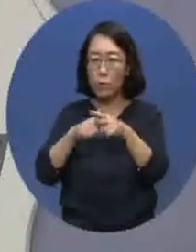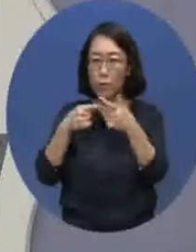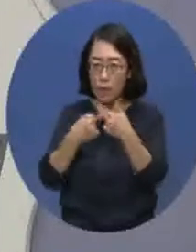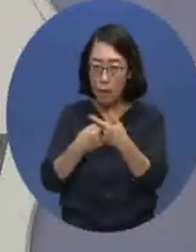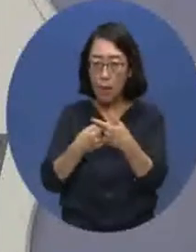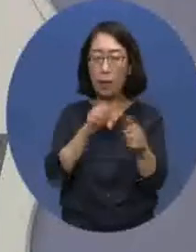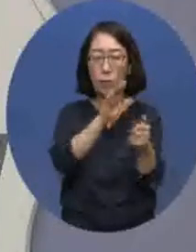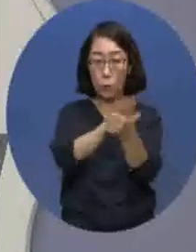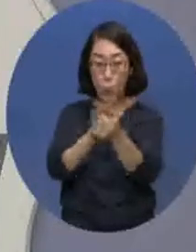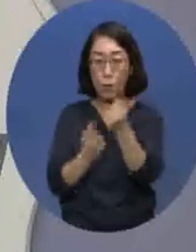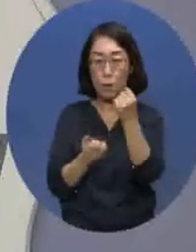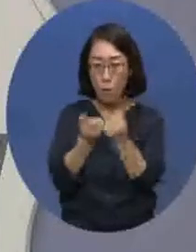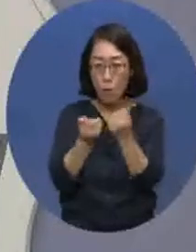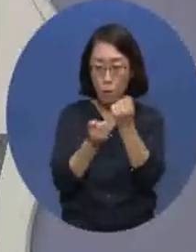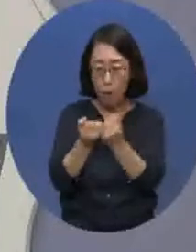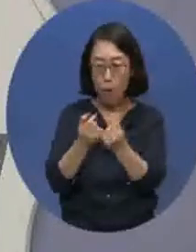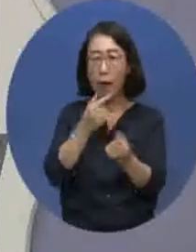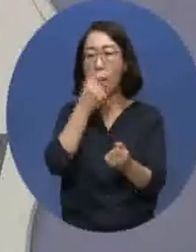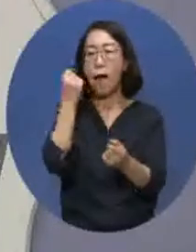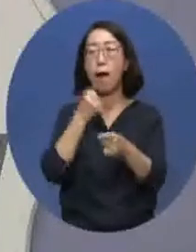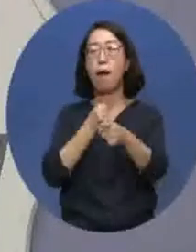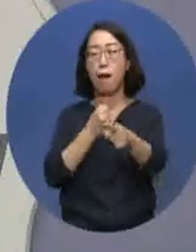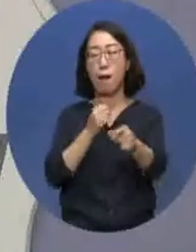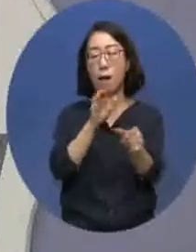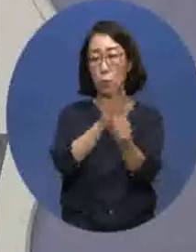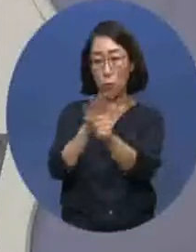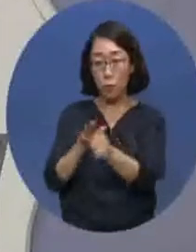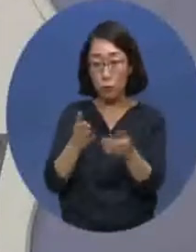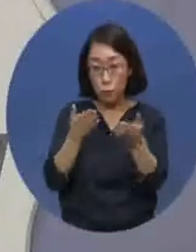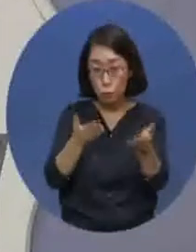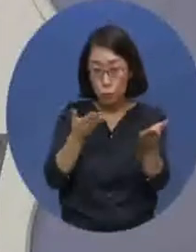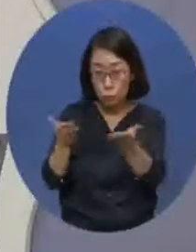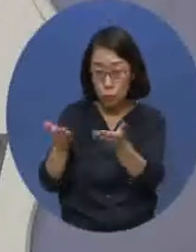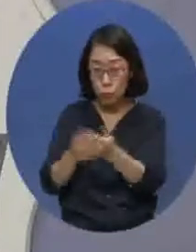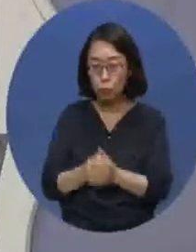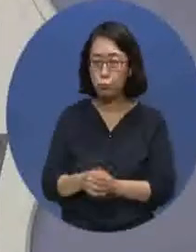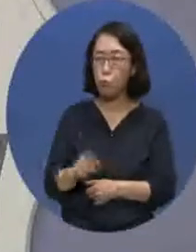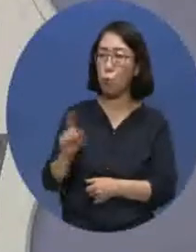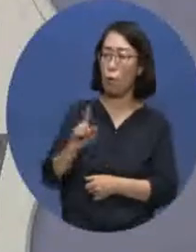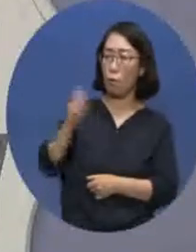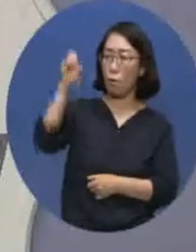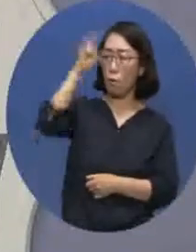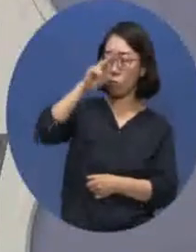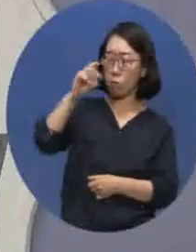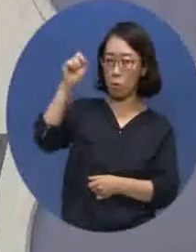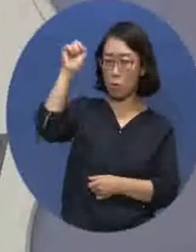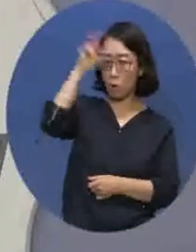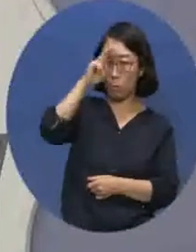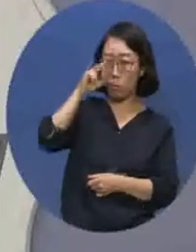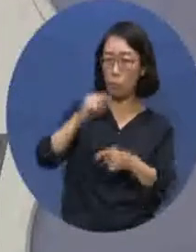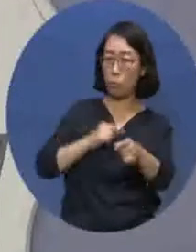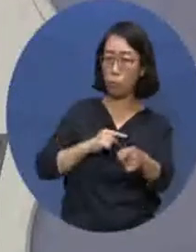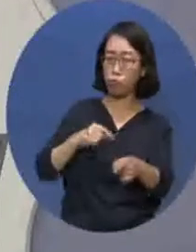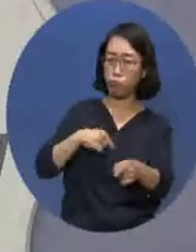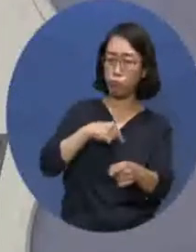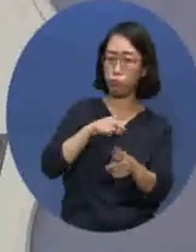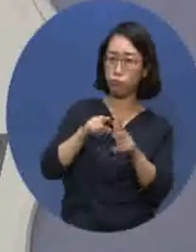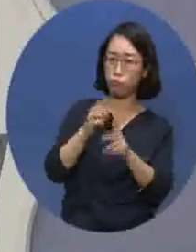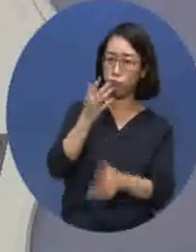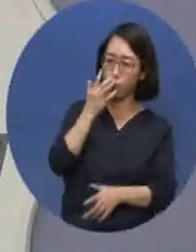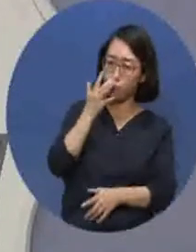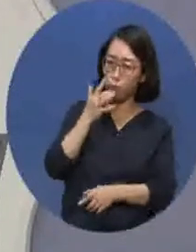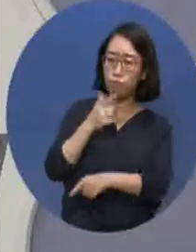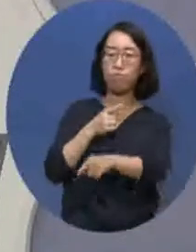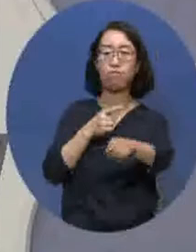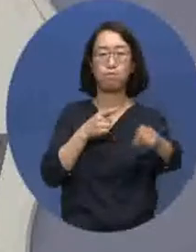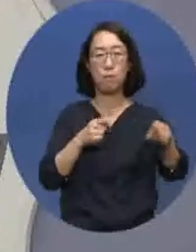자세하게 설명해 주거나 이해를 시키거나 이런 디테일에서 는 부족했다 전 그거 반성을 합니다 그럼에도 불구하고